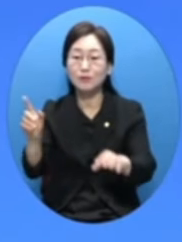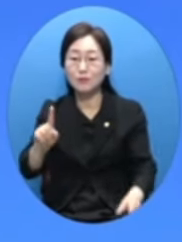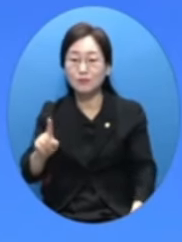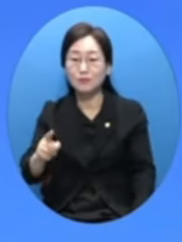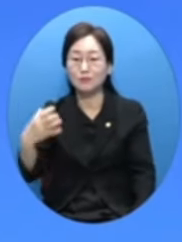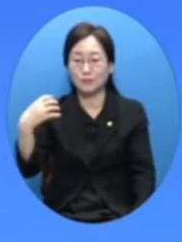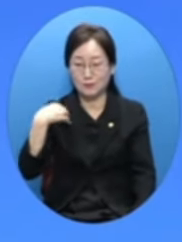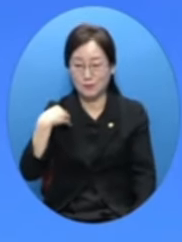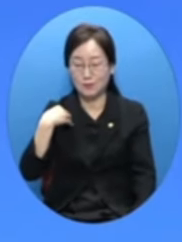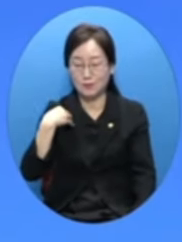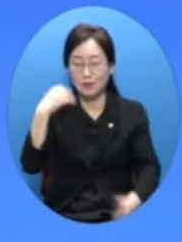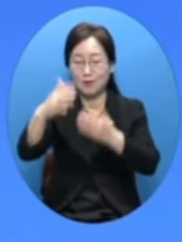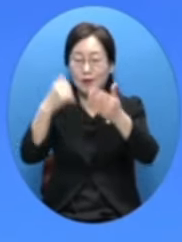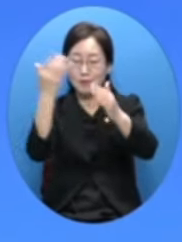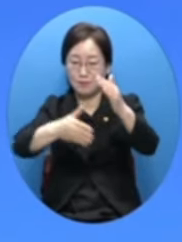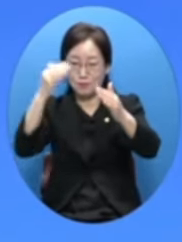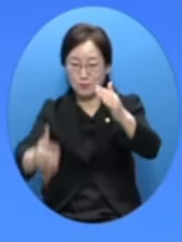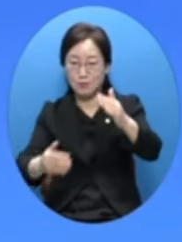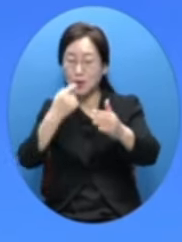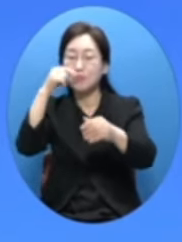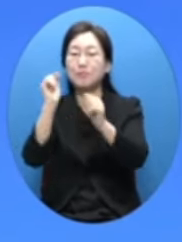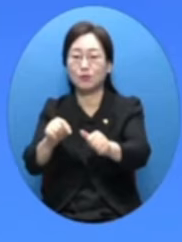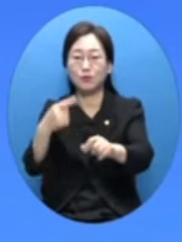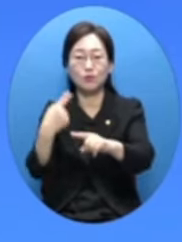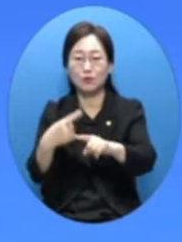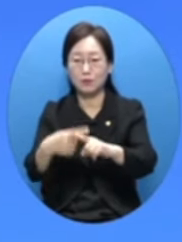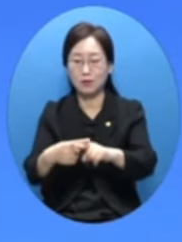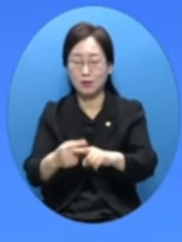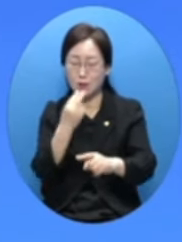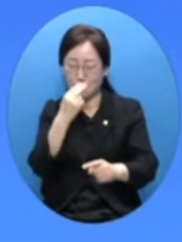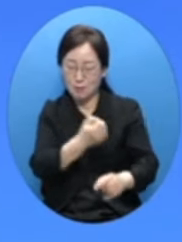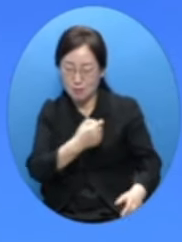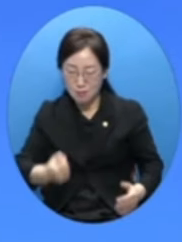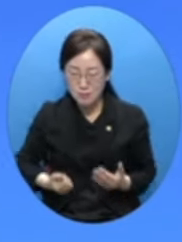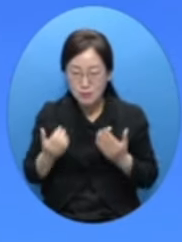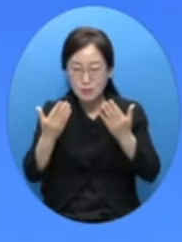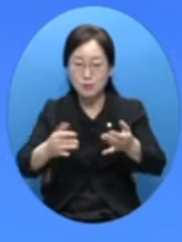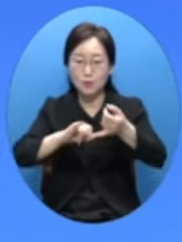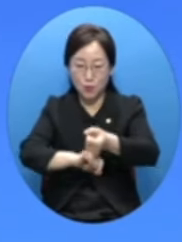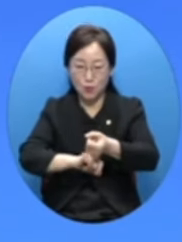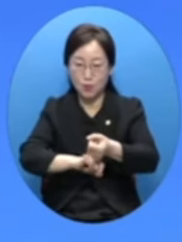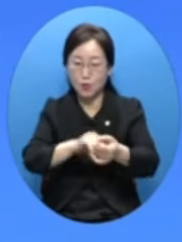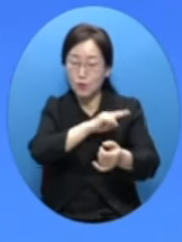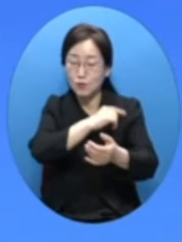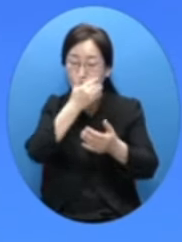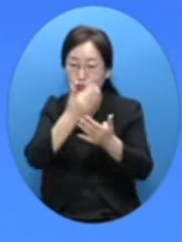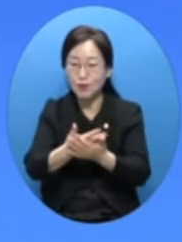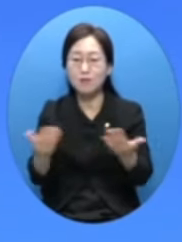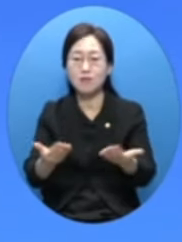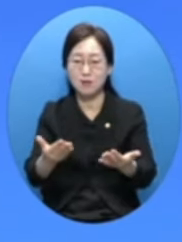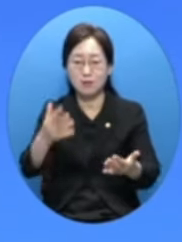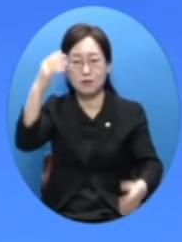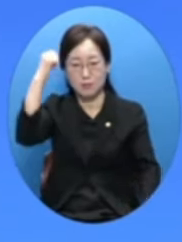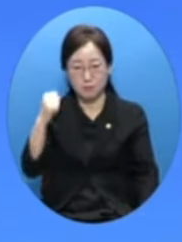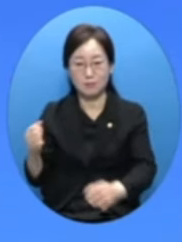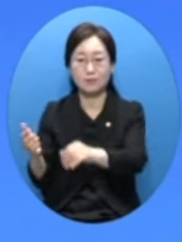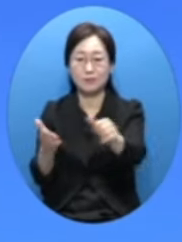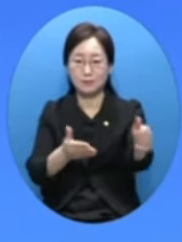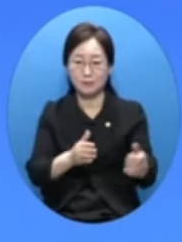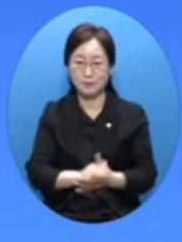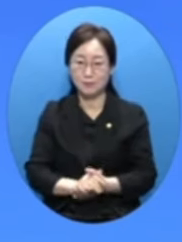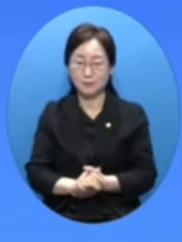맡겨진 절대지상 명령이요 우리가 목숨 바쳐 헌신해야 하고 행해야 될 가장 귀한 사회인 것을 잊지 않게 되기를 바랍니다.